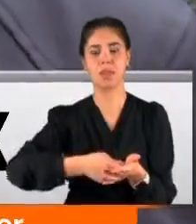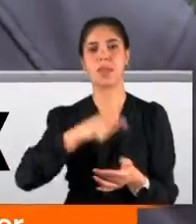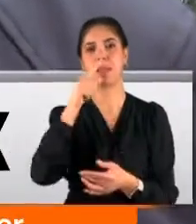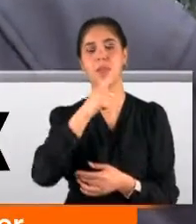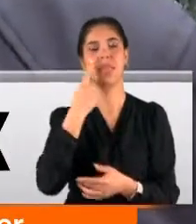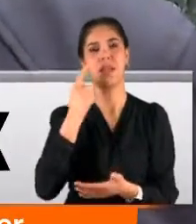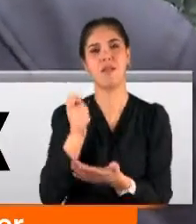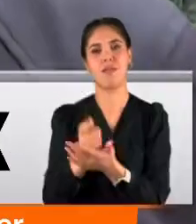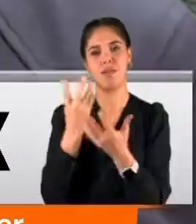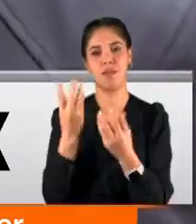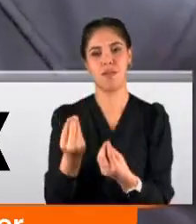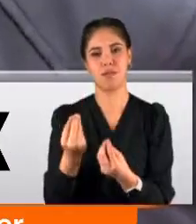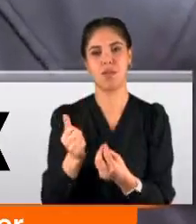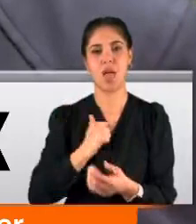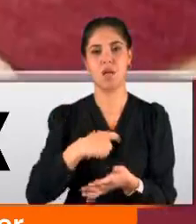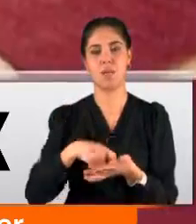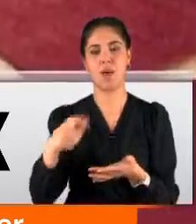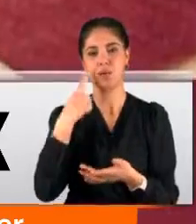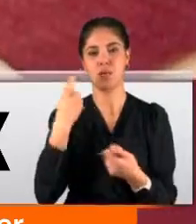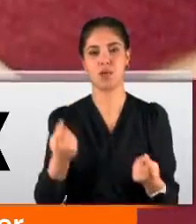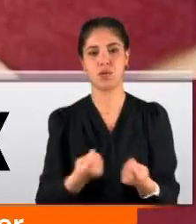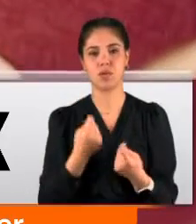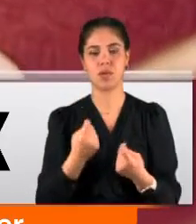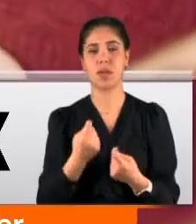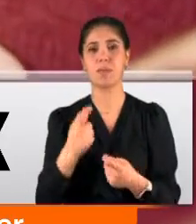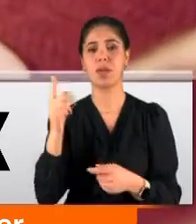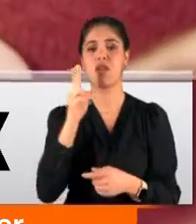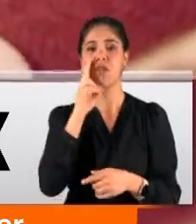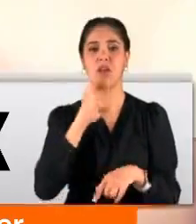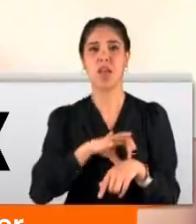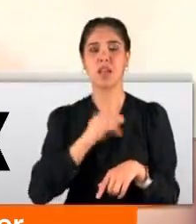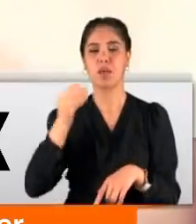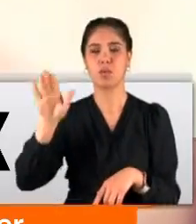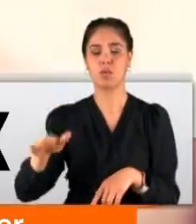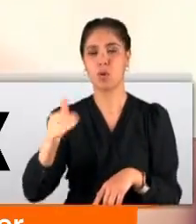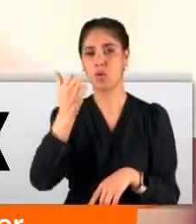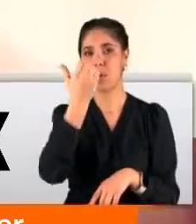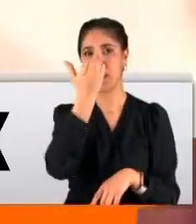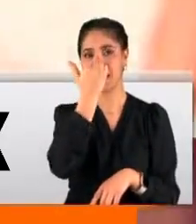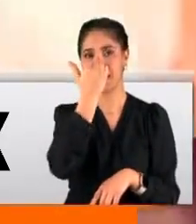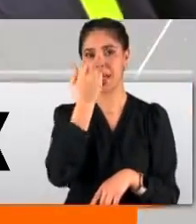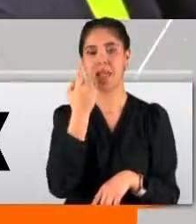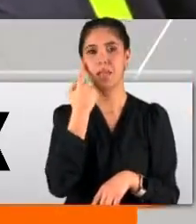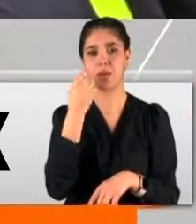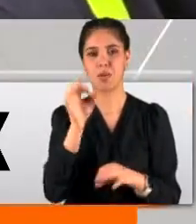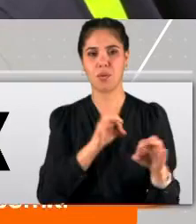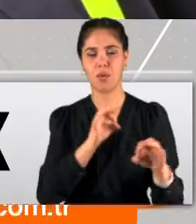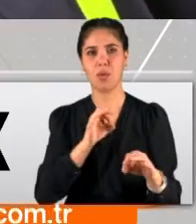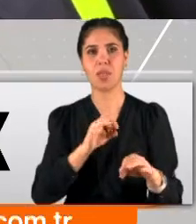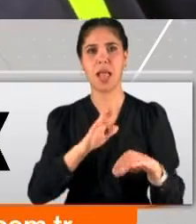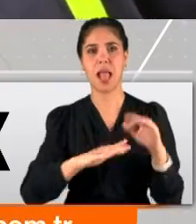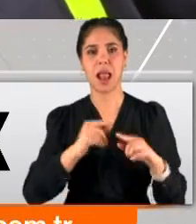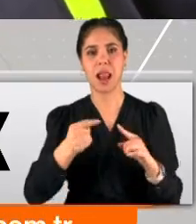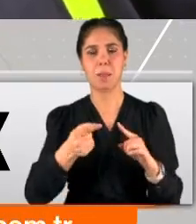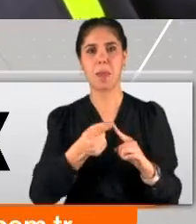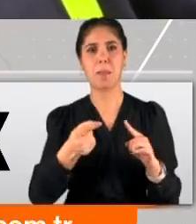para sürüyorum. Asgari ücretle çalışıyorum ben. Diyabet hastası çocukların kan şekeri kontrolü parmakları delinerek yapılıyor. Tip 1 diyabetli bir